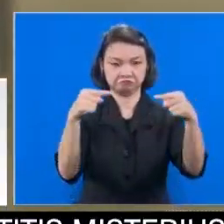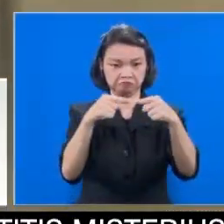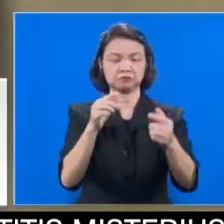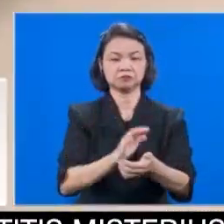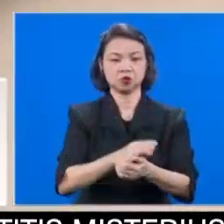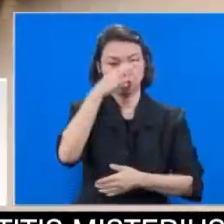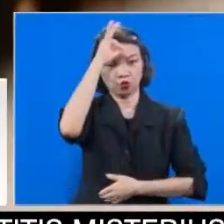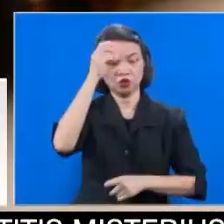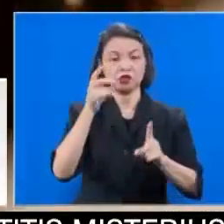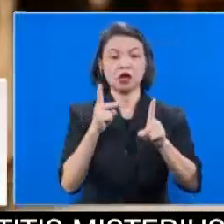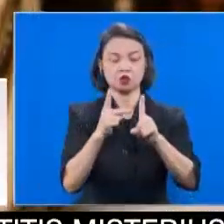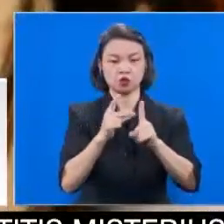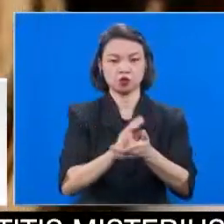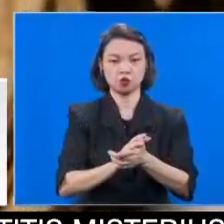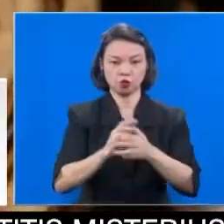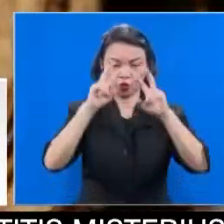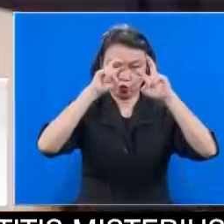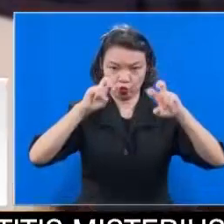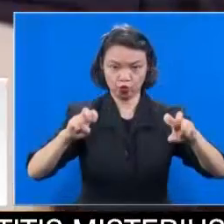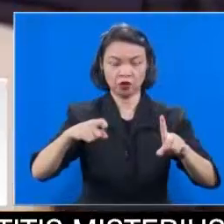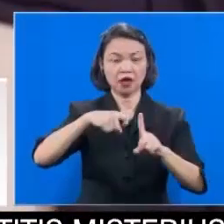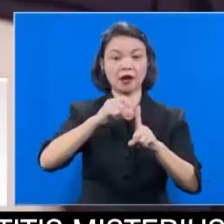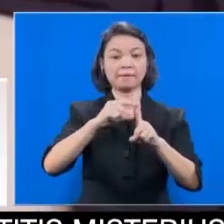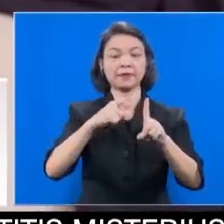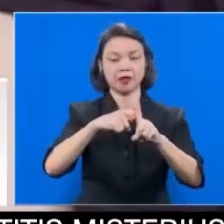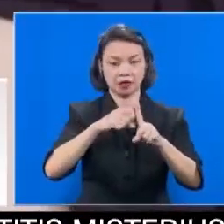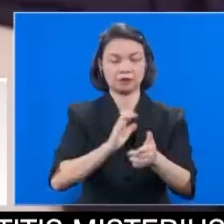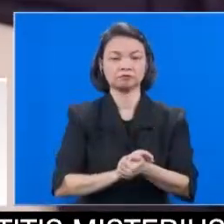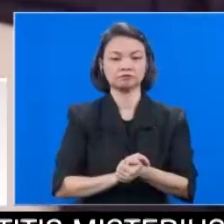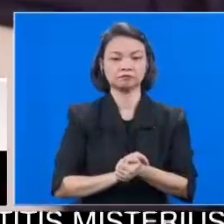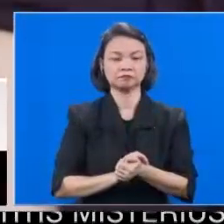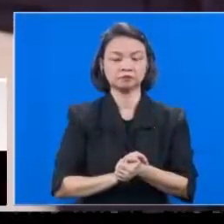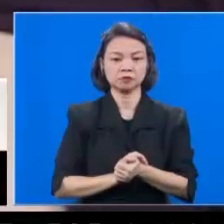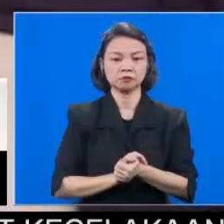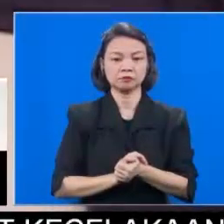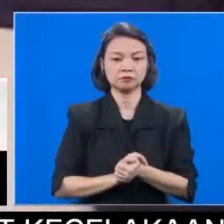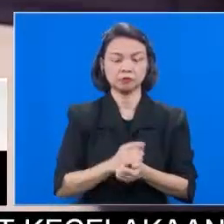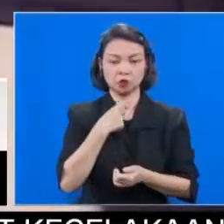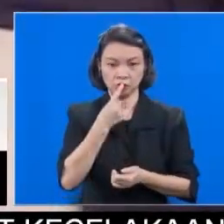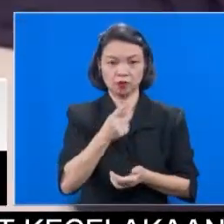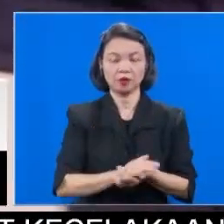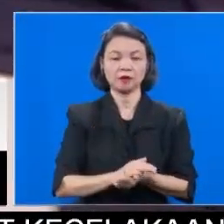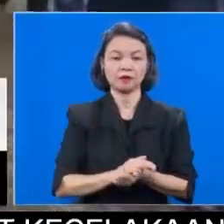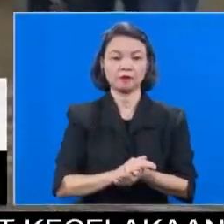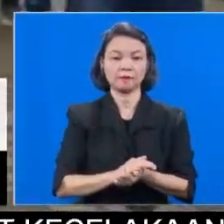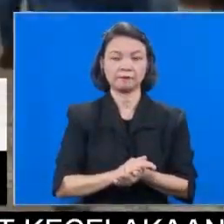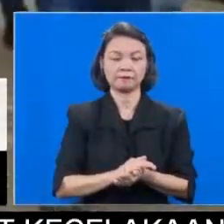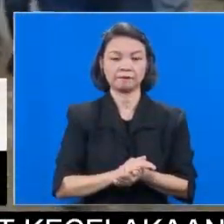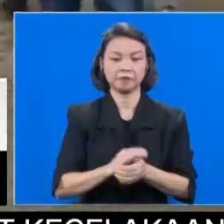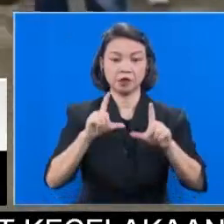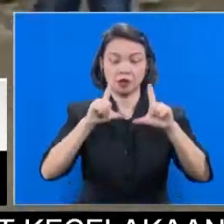Briptu hasbudi mendapat perhatian komisi antirasuah pelaksana tugas Komisi Pemberantasan Korupsi Ali Fikri menyatakan